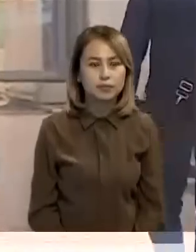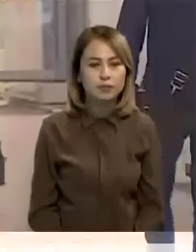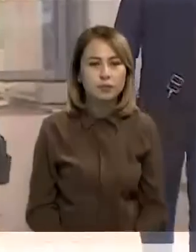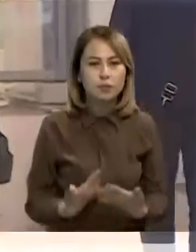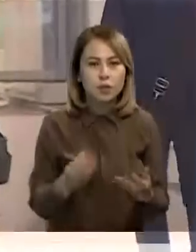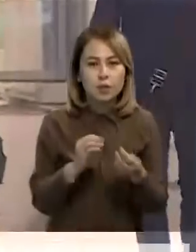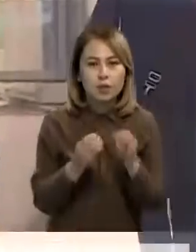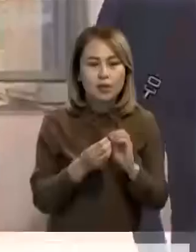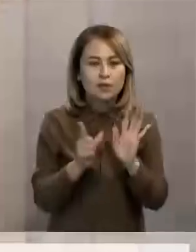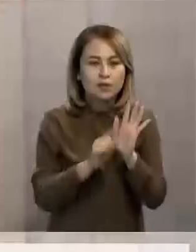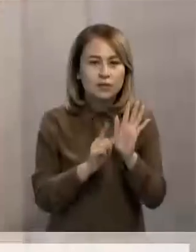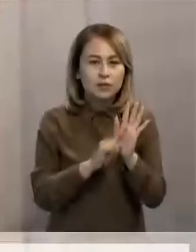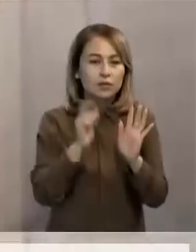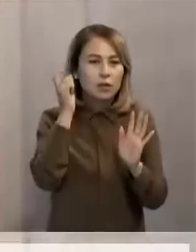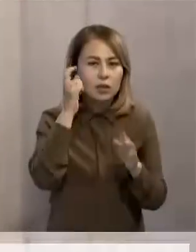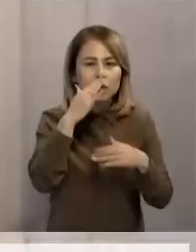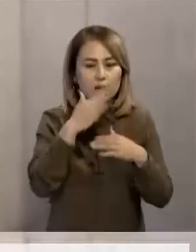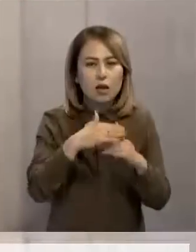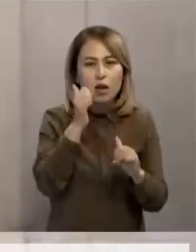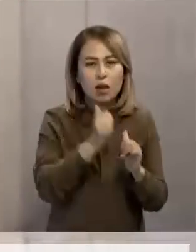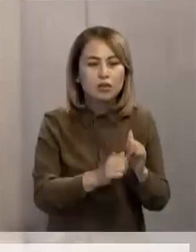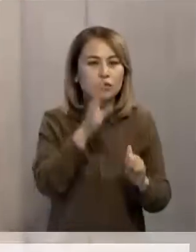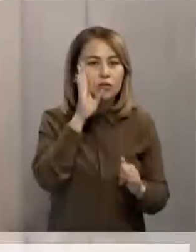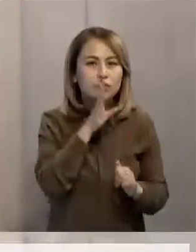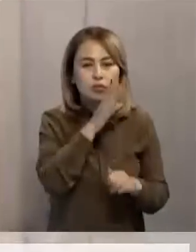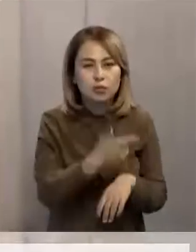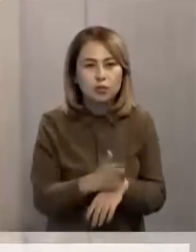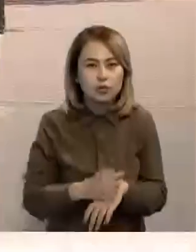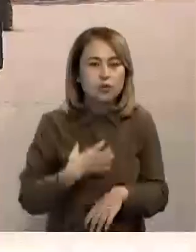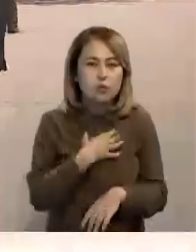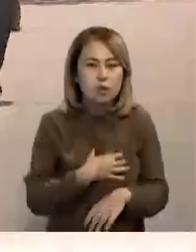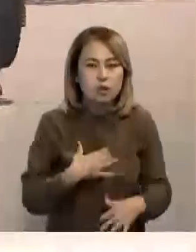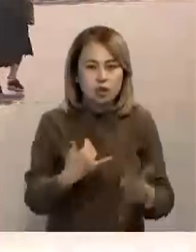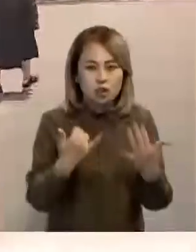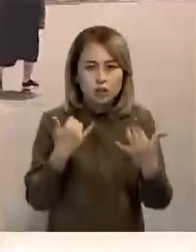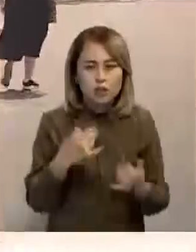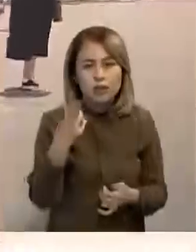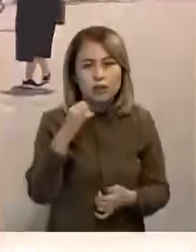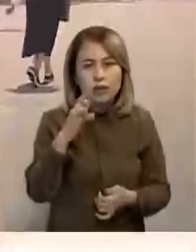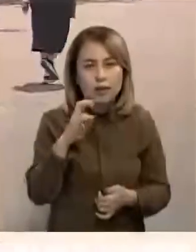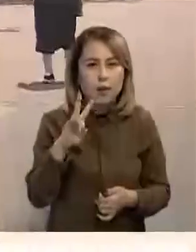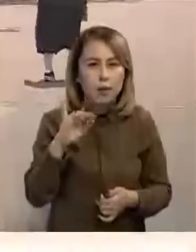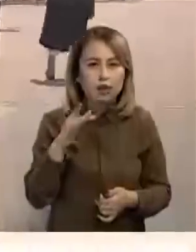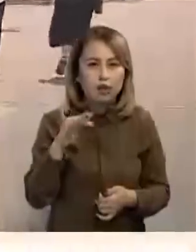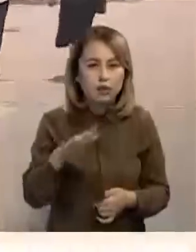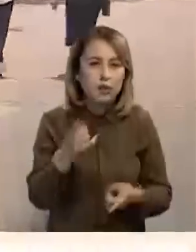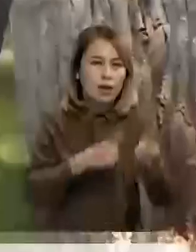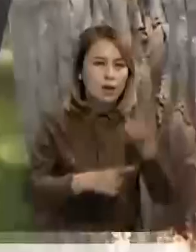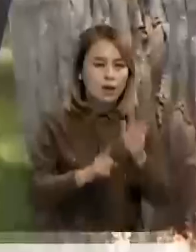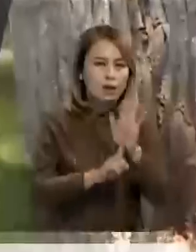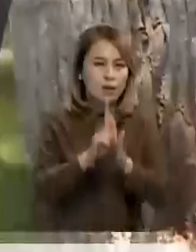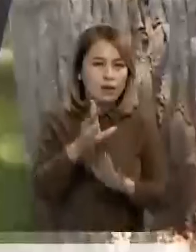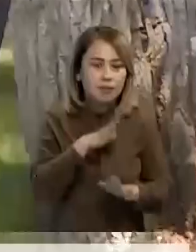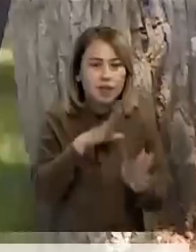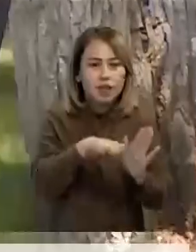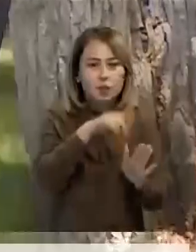Бұл мәселе зейнет жасына жақындап қалған әр әйел үшін маңызды екені анық. Бүгін сенатор Дана Нұржігіт өзекті мәселені қайта қозғады.